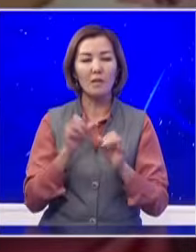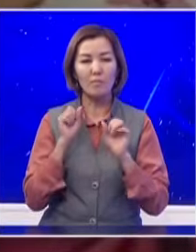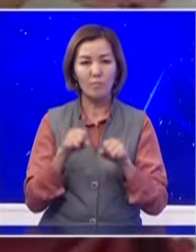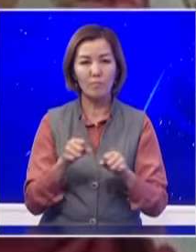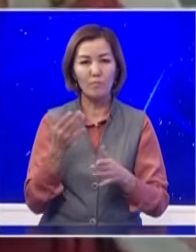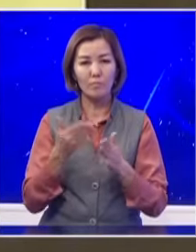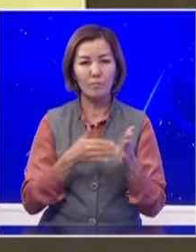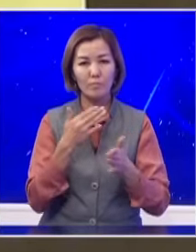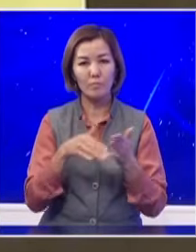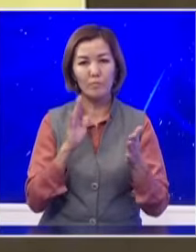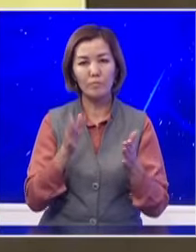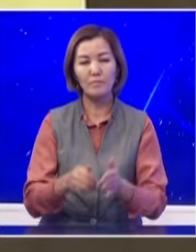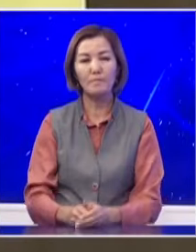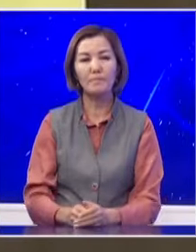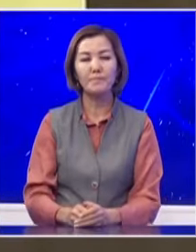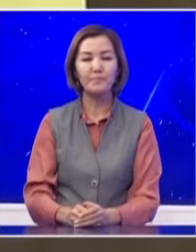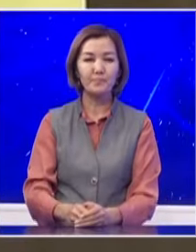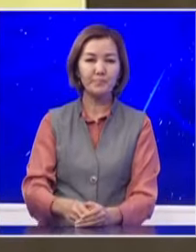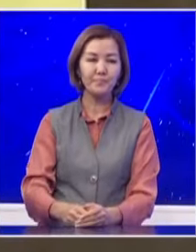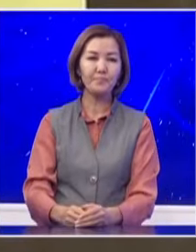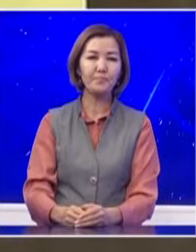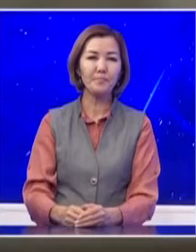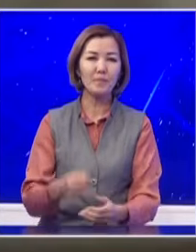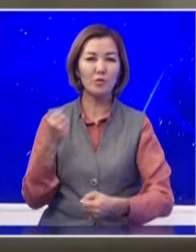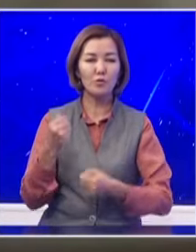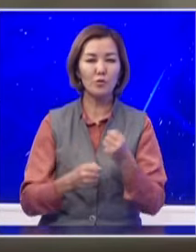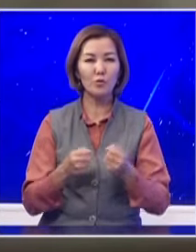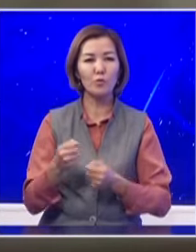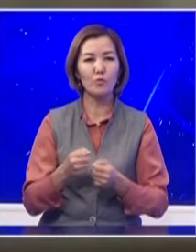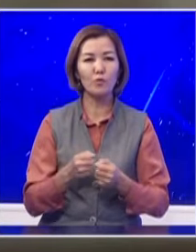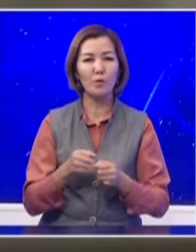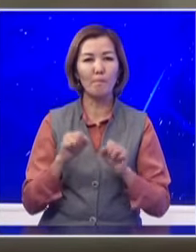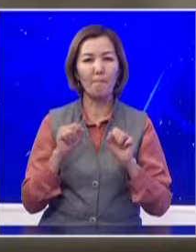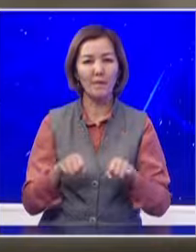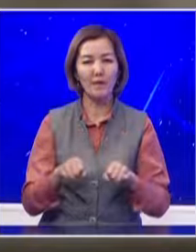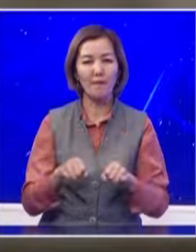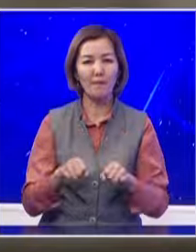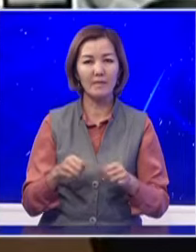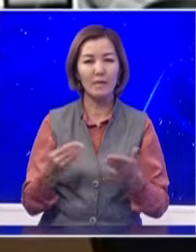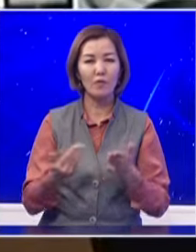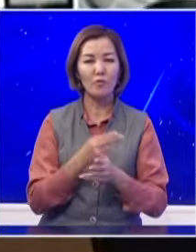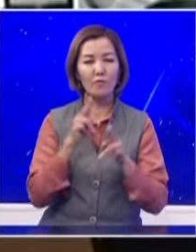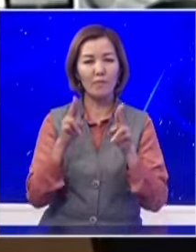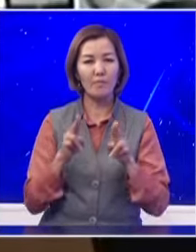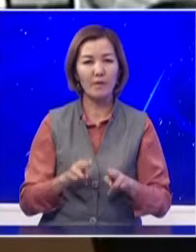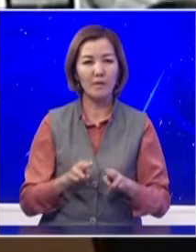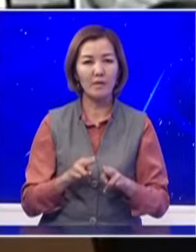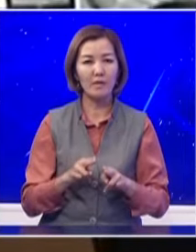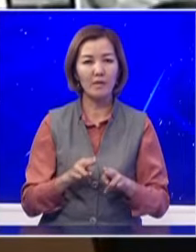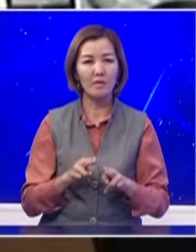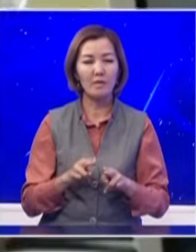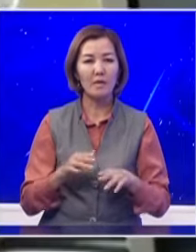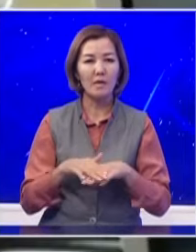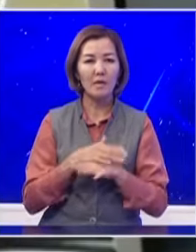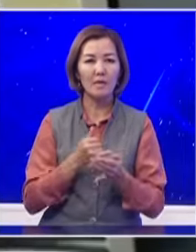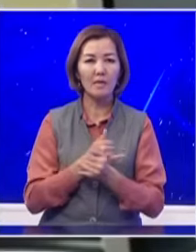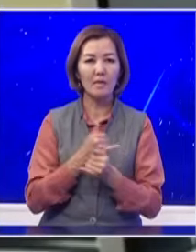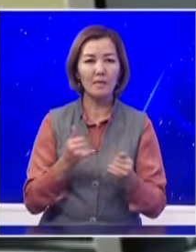жойылады. Елімізде жүргізуші куәлігін алу үшін жаңа ереже бекітілді. Енді теориялық емтиханды арнайы халыққа қызмет